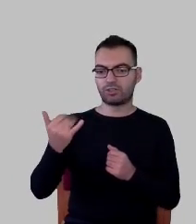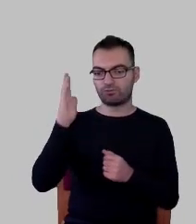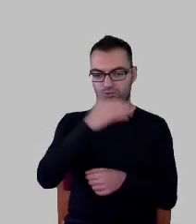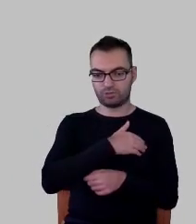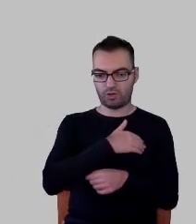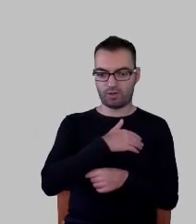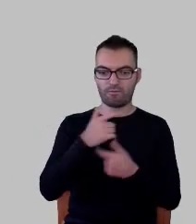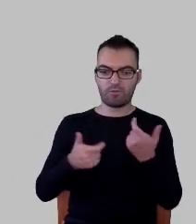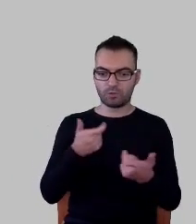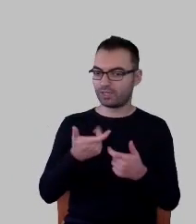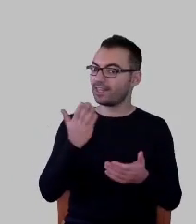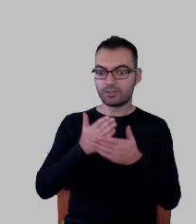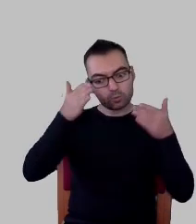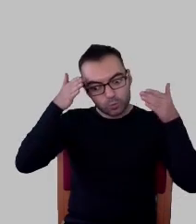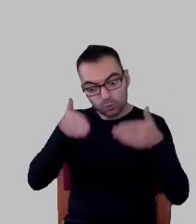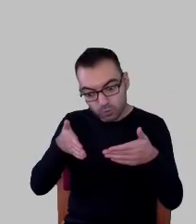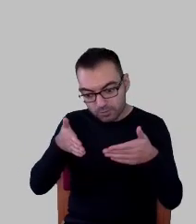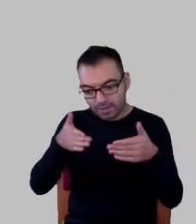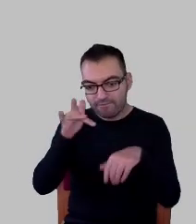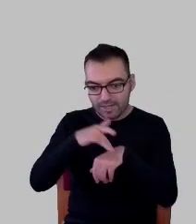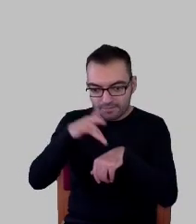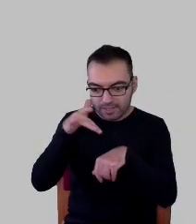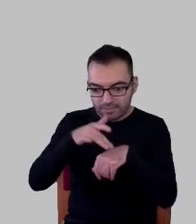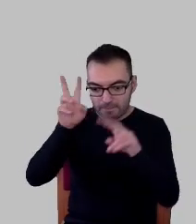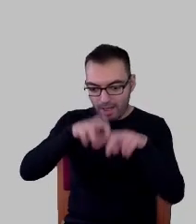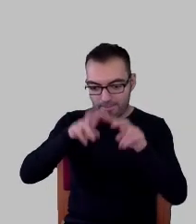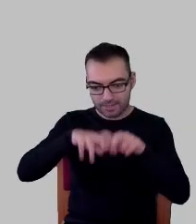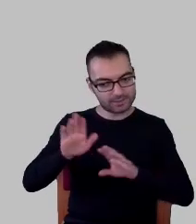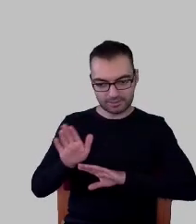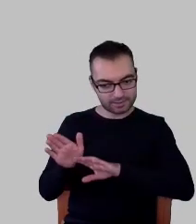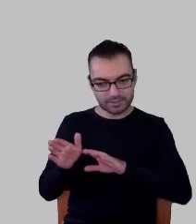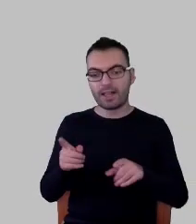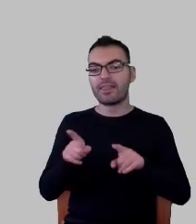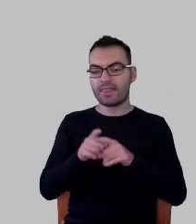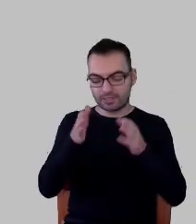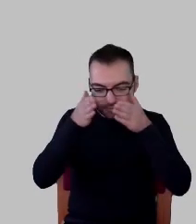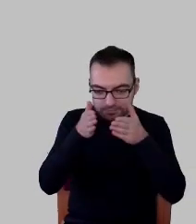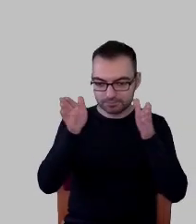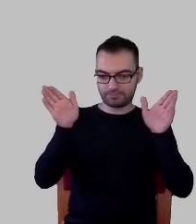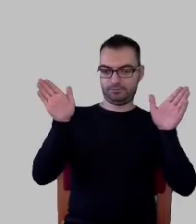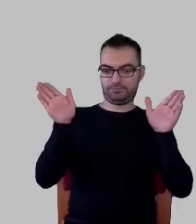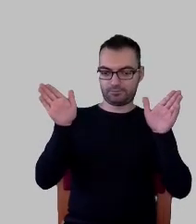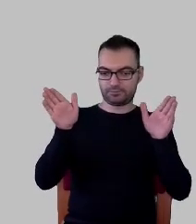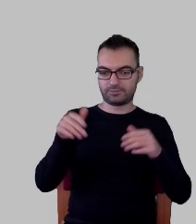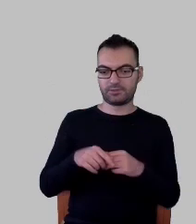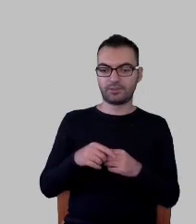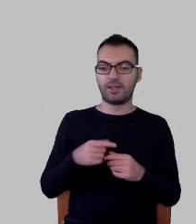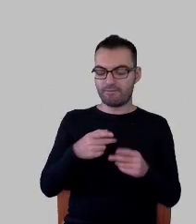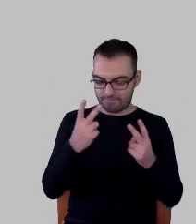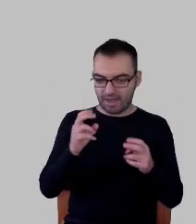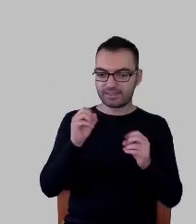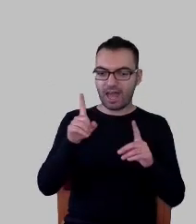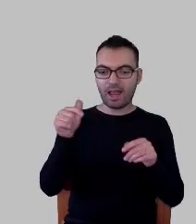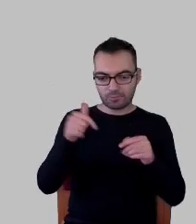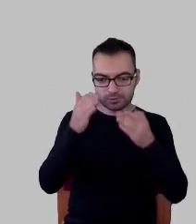Nie koncentrowanie się tylko i wyłącznie na wynikach badań indywidualnych, które też są istotne i